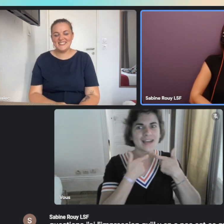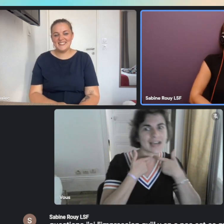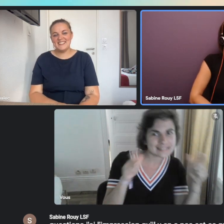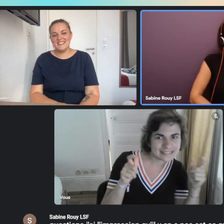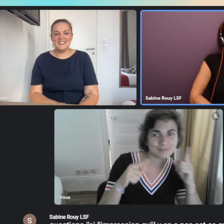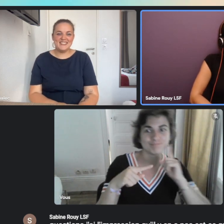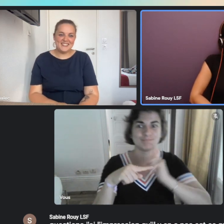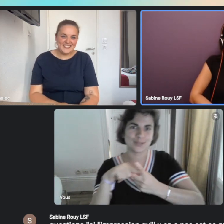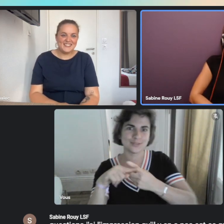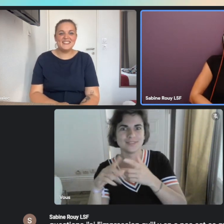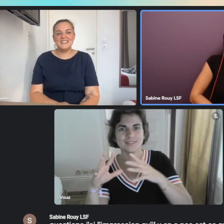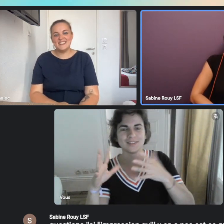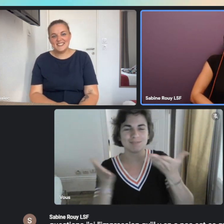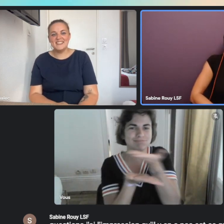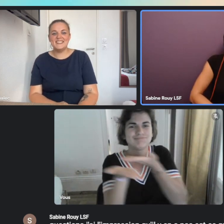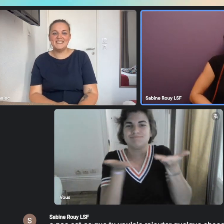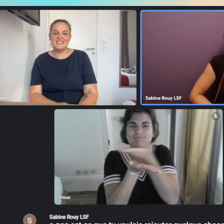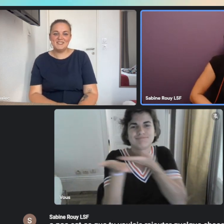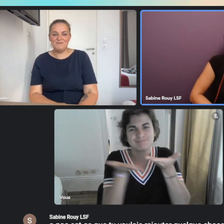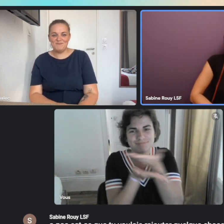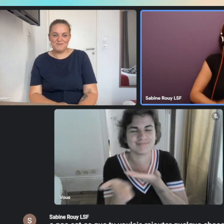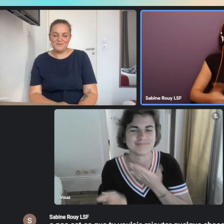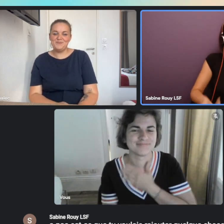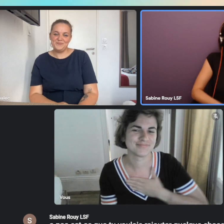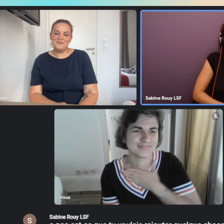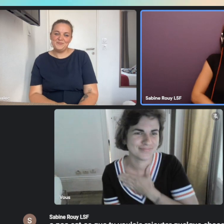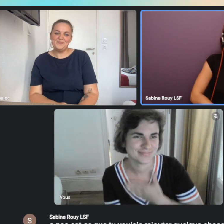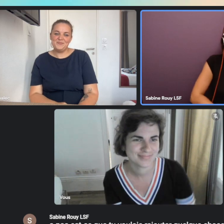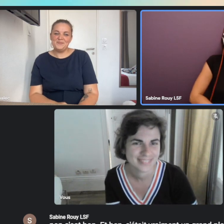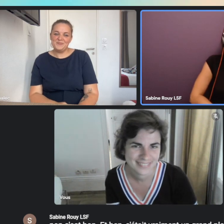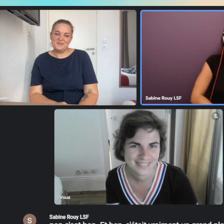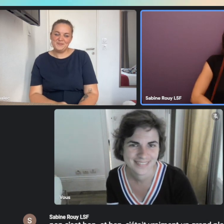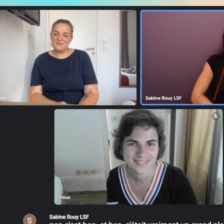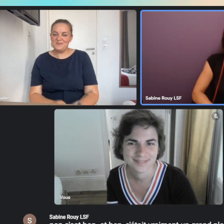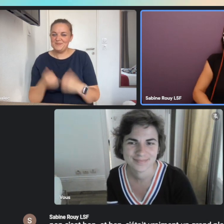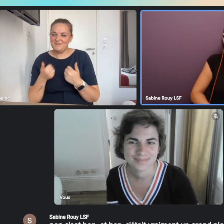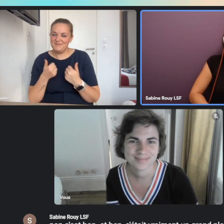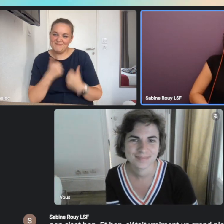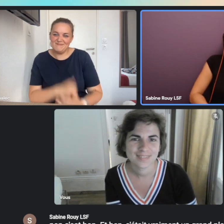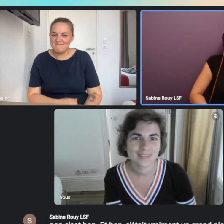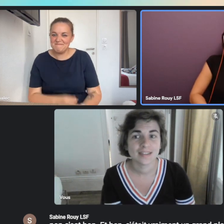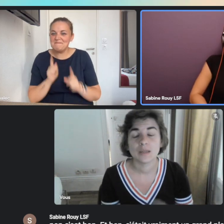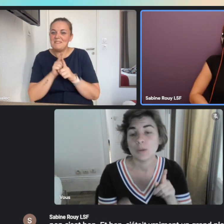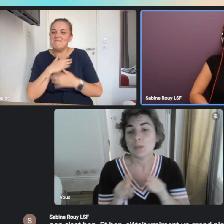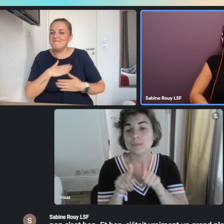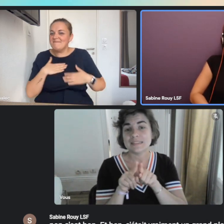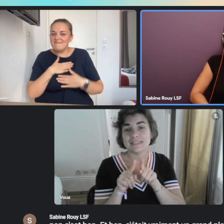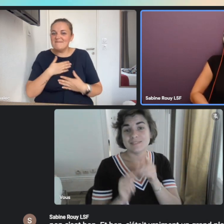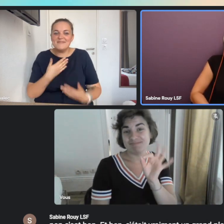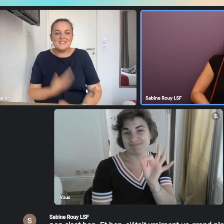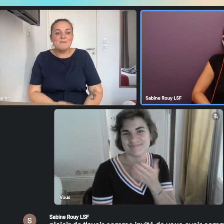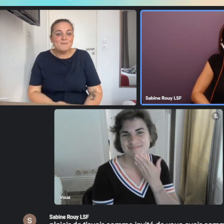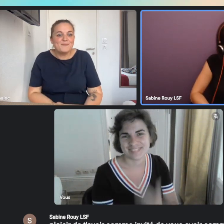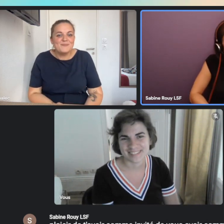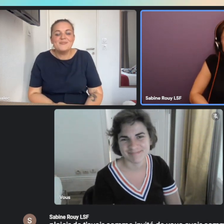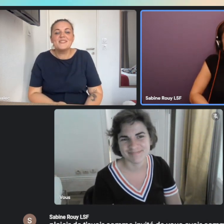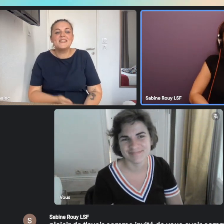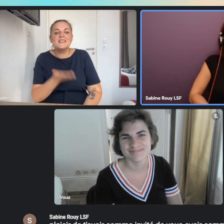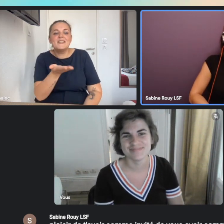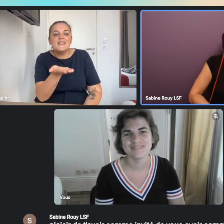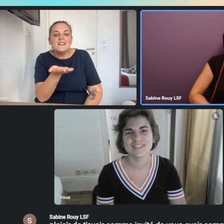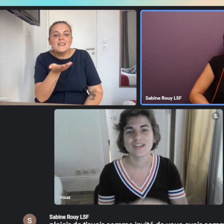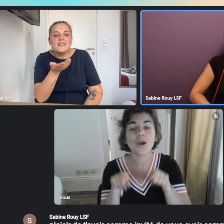plaisir. C'était la première fois que c'était accessible et en plus qu'on pouvait, voilà, échanger et c'était vraiment, vraiment plaisant. Eh ben, c'était